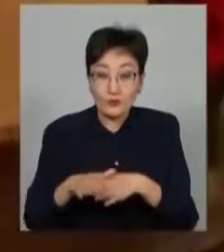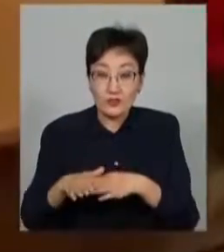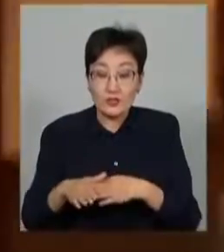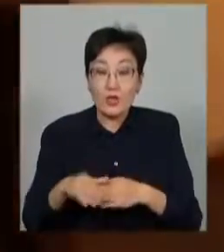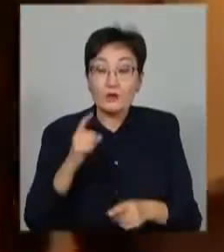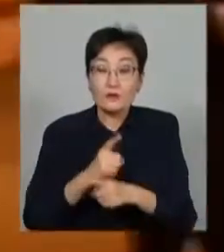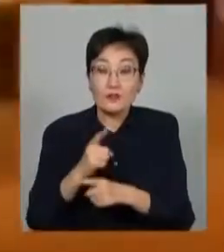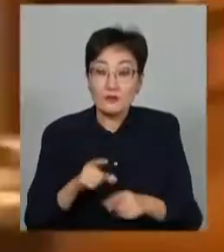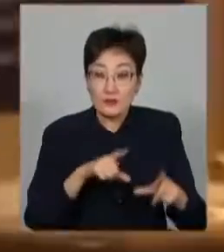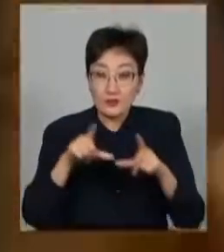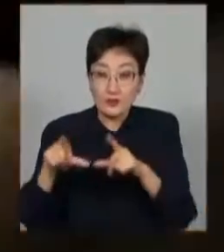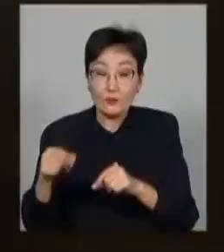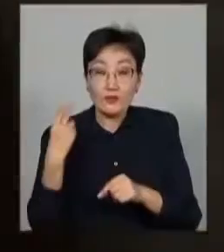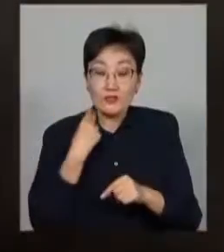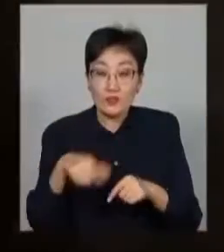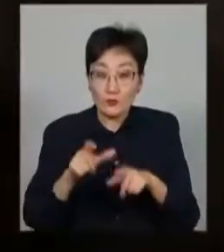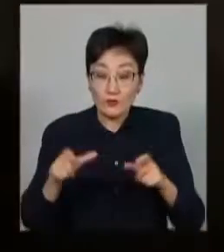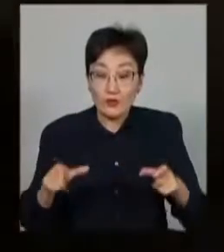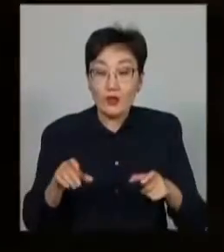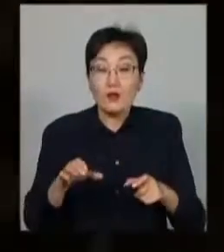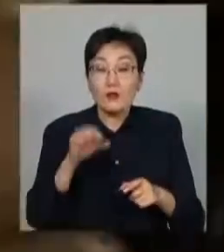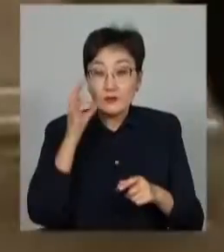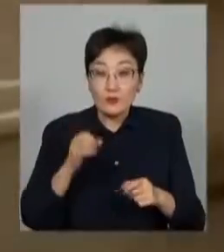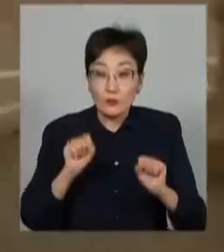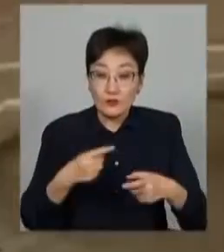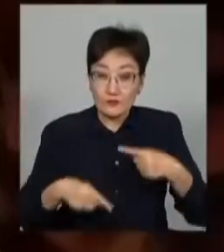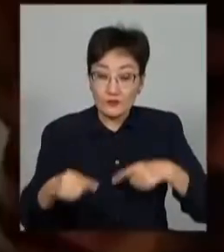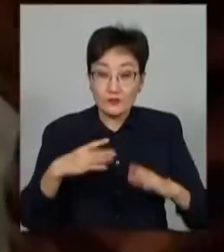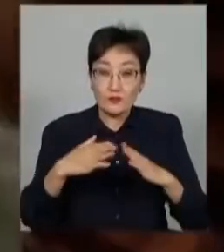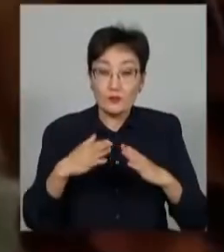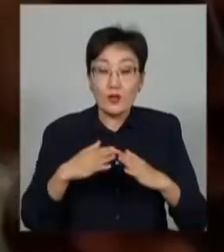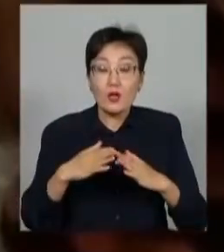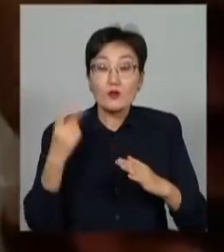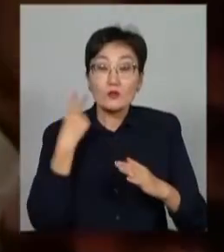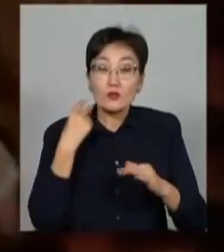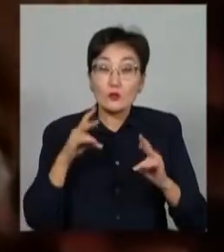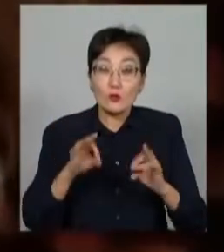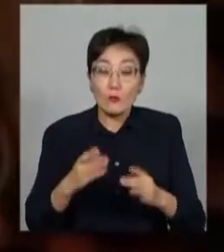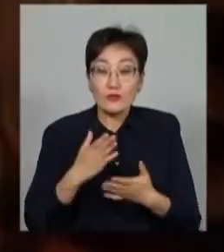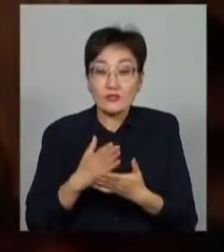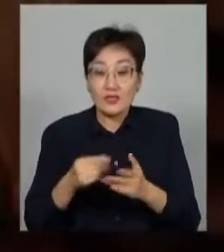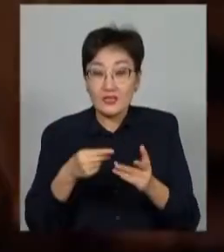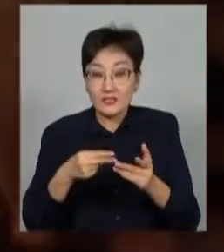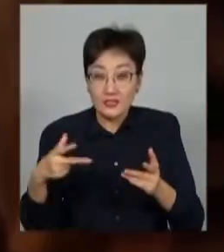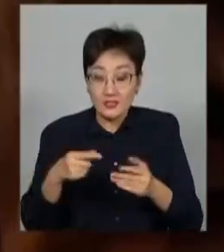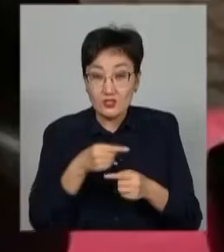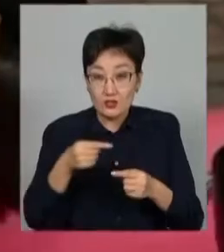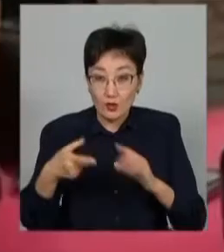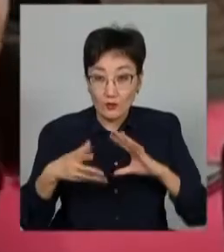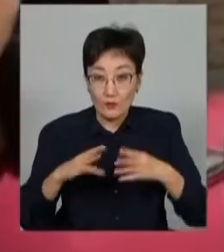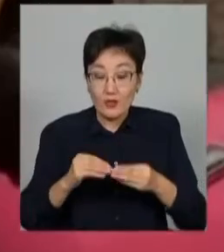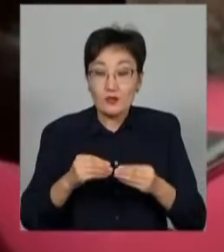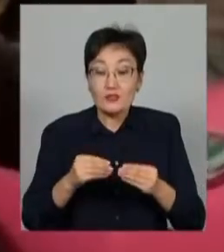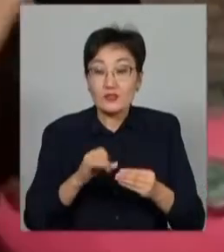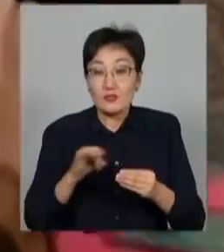запретила въезд для британцев граждане фрг могут возвращаться домой из королевства но при наличие отрицательного результата пцр